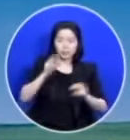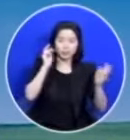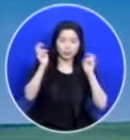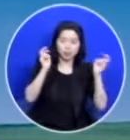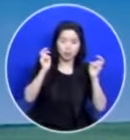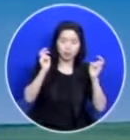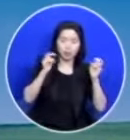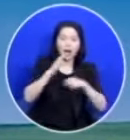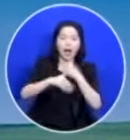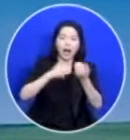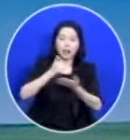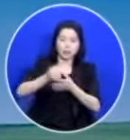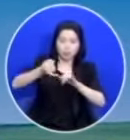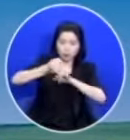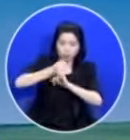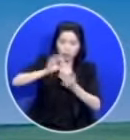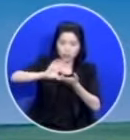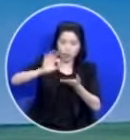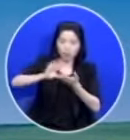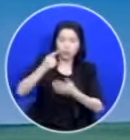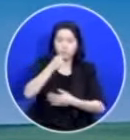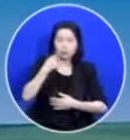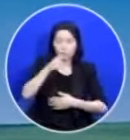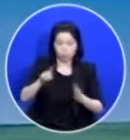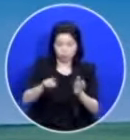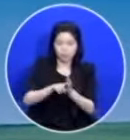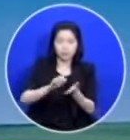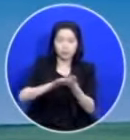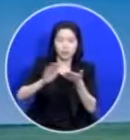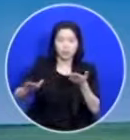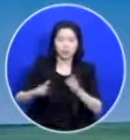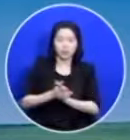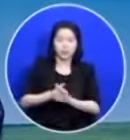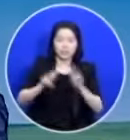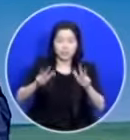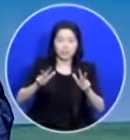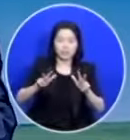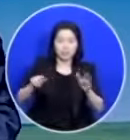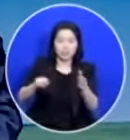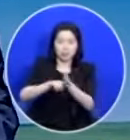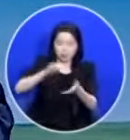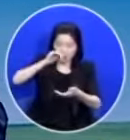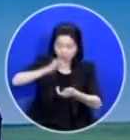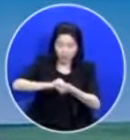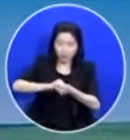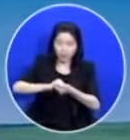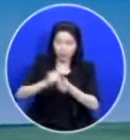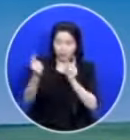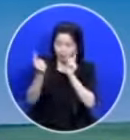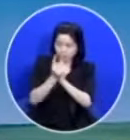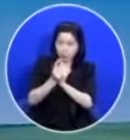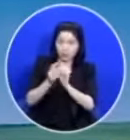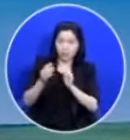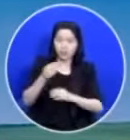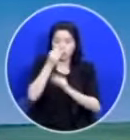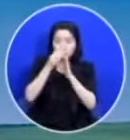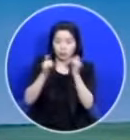하나님께서 반드시 쓰실 줄로 믿습니다 지금 믿음의 한계에 면하 성도님이